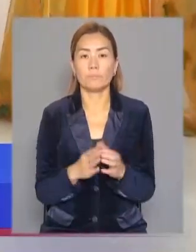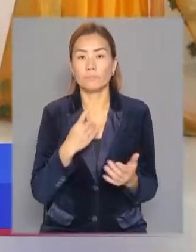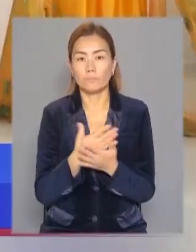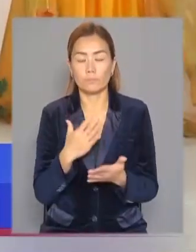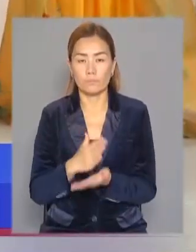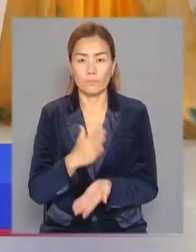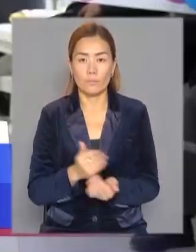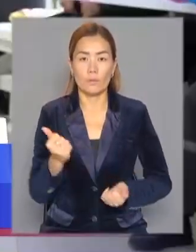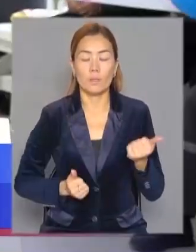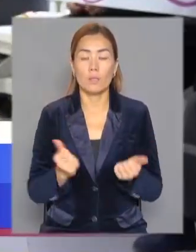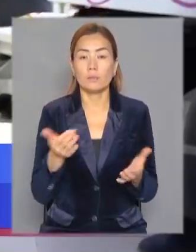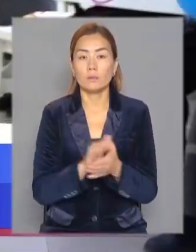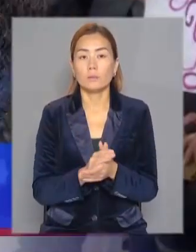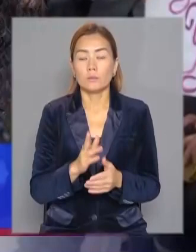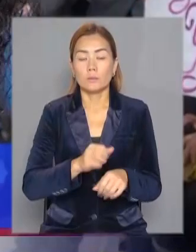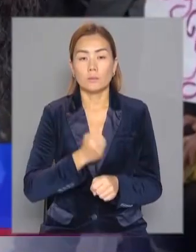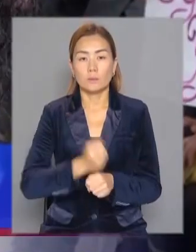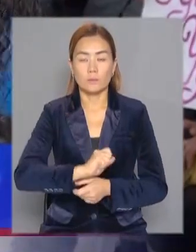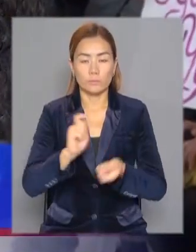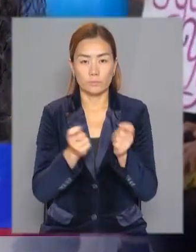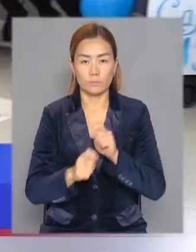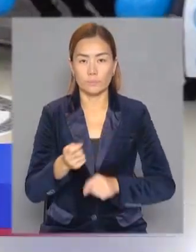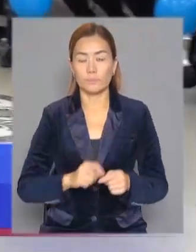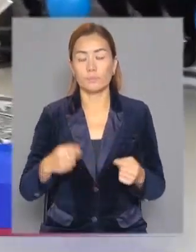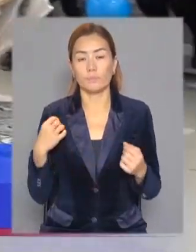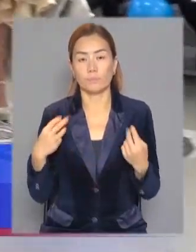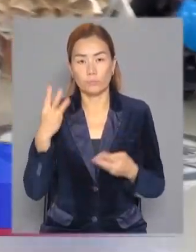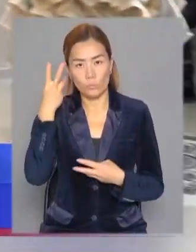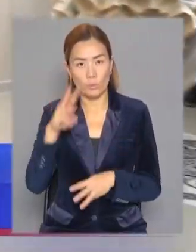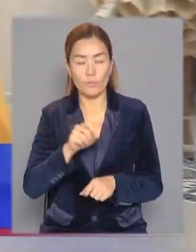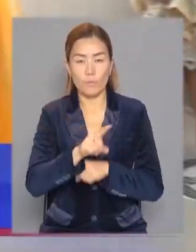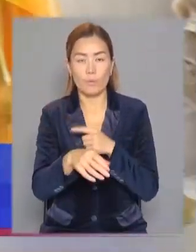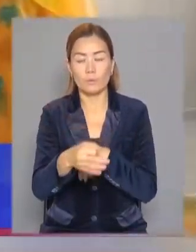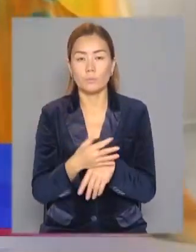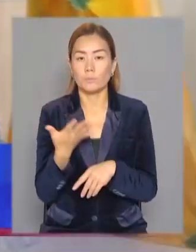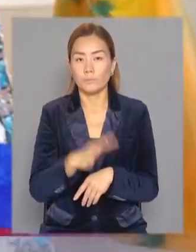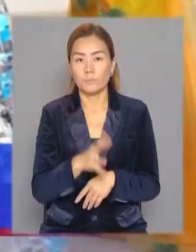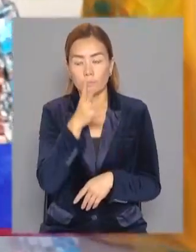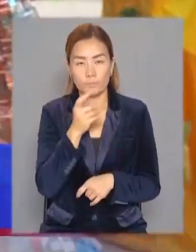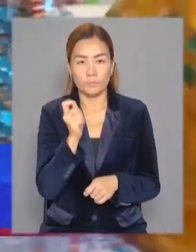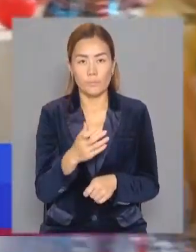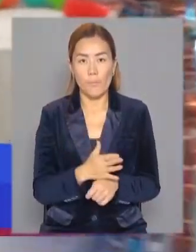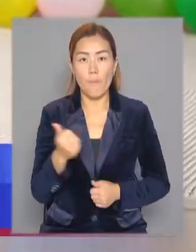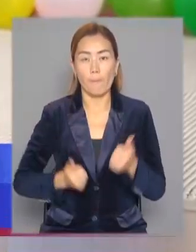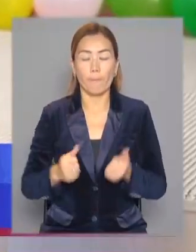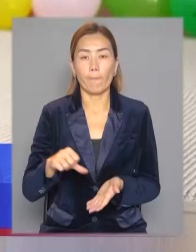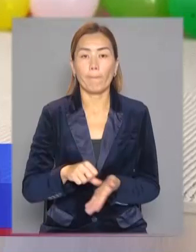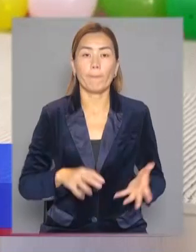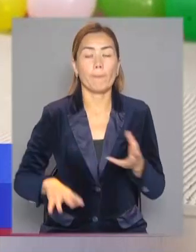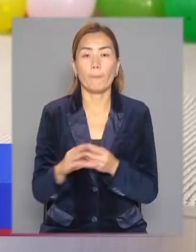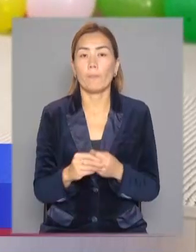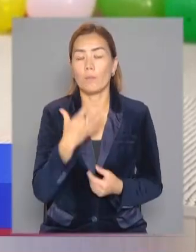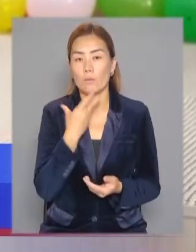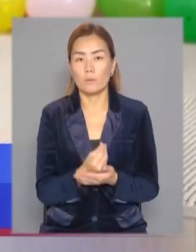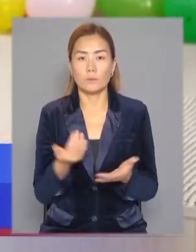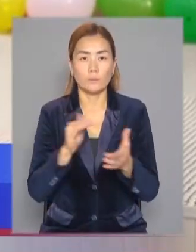көрсетті. Байқау таныстыру, қамыр жаю, шаш үлгісі, дефиле, өнер, сұрақ-жауап сияқты 5 кезеңнен құралды. Сайысқа қатысушылар алдымен